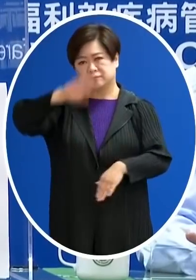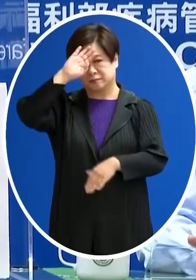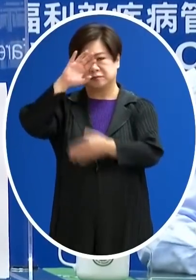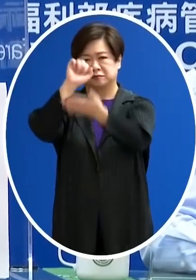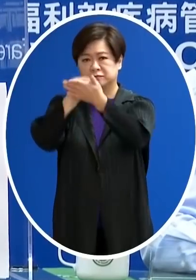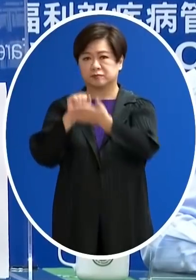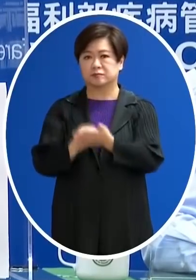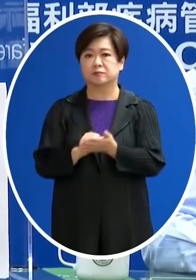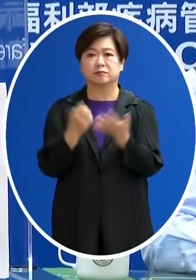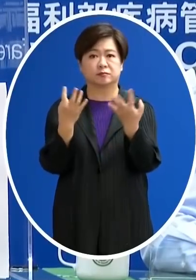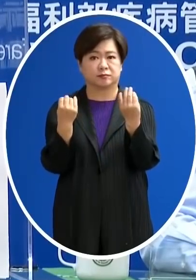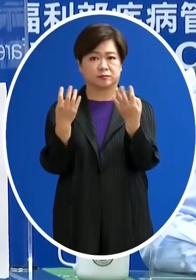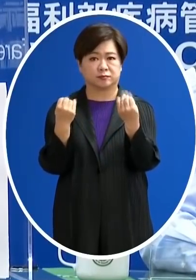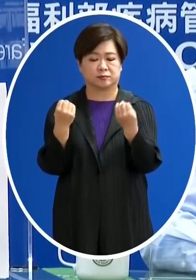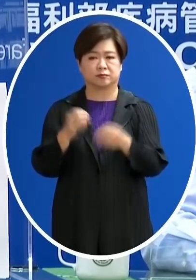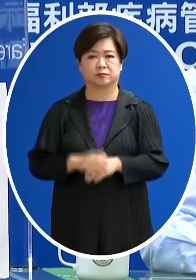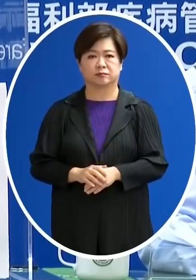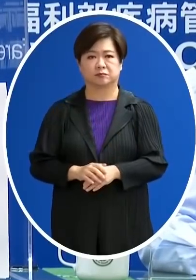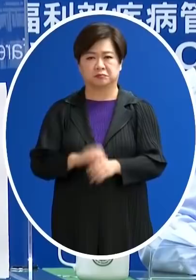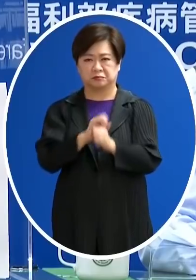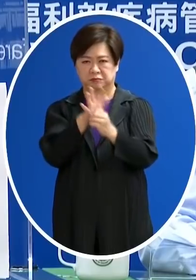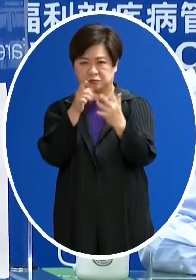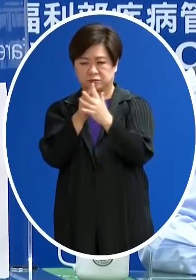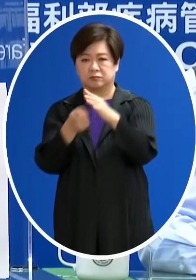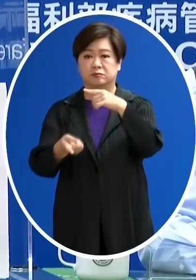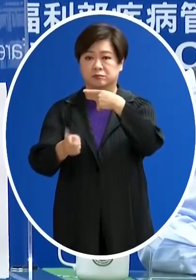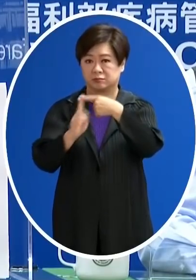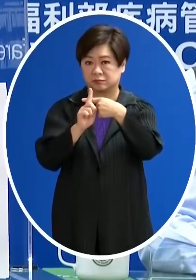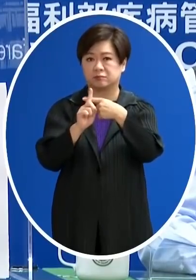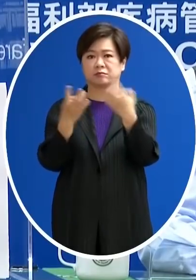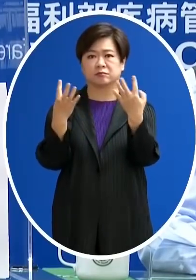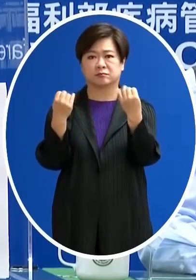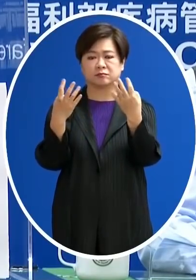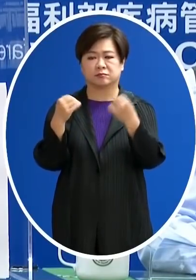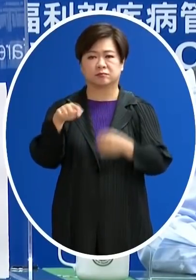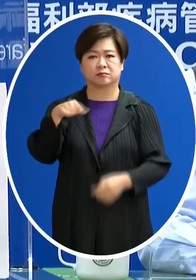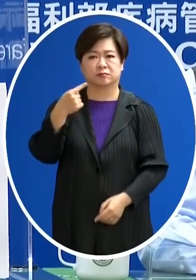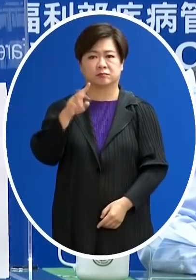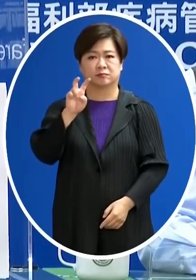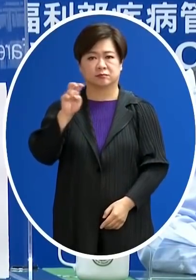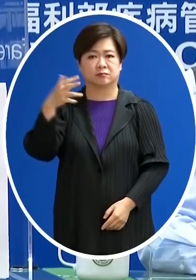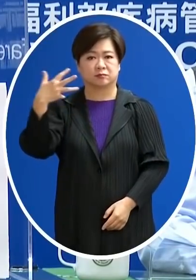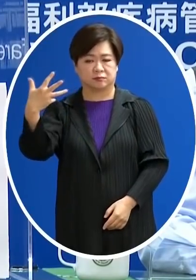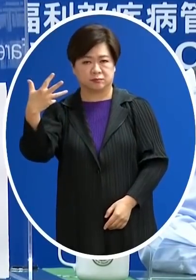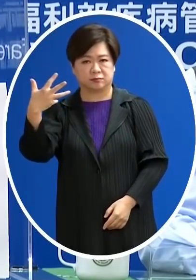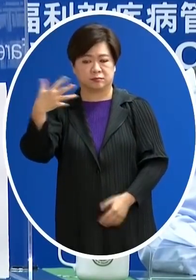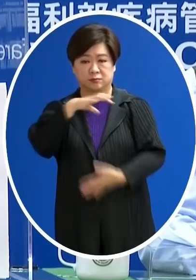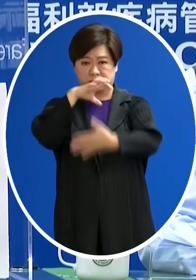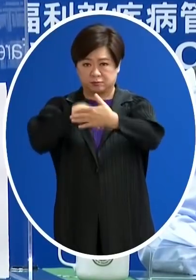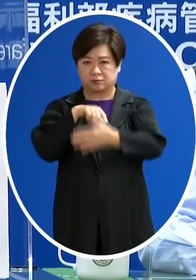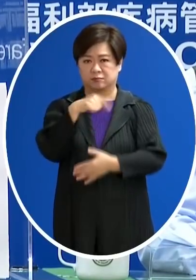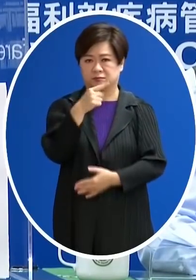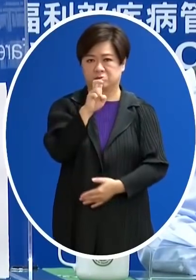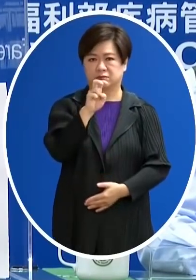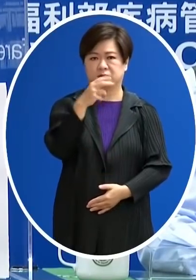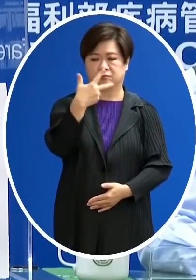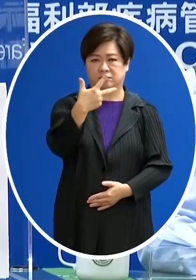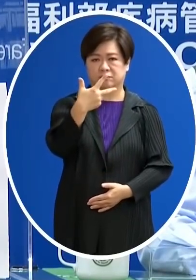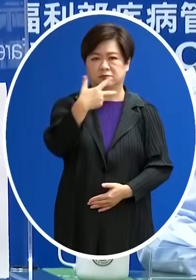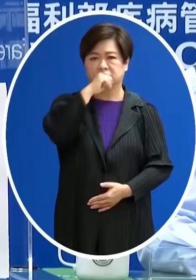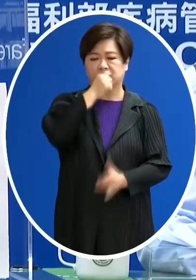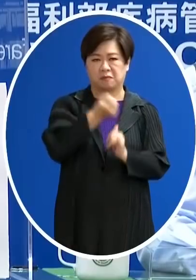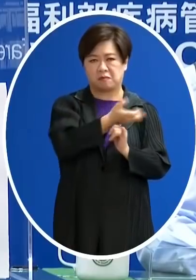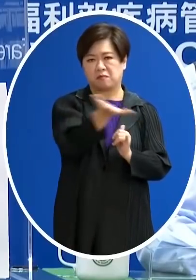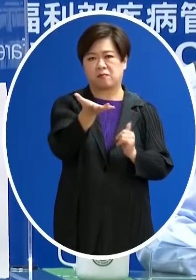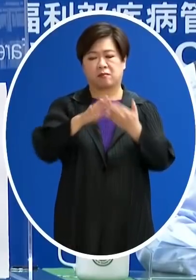哈。那我们今天的确定的病例哈，总共有128例，有127例哈是本土，那一例